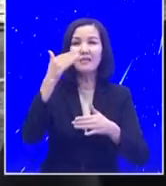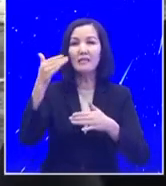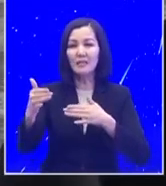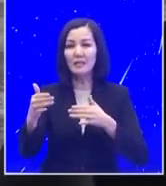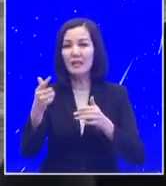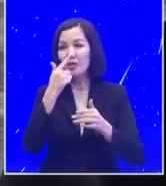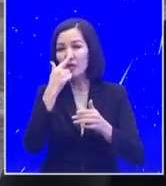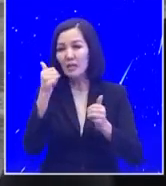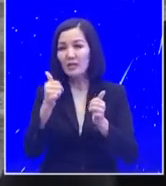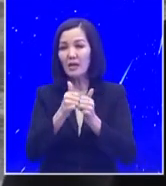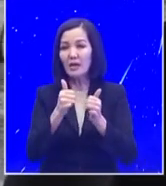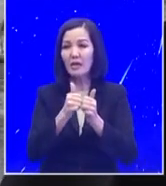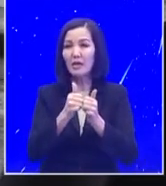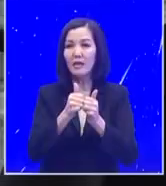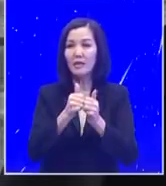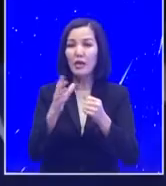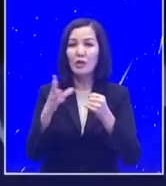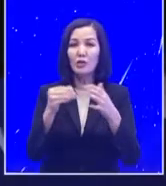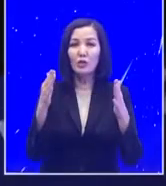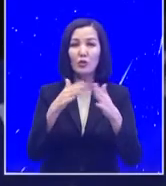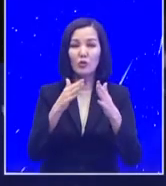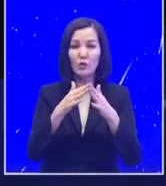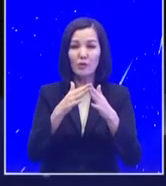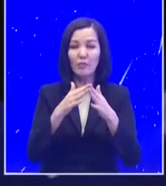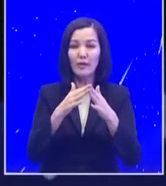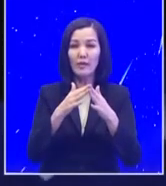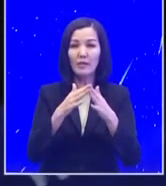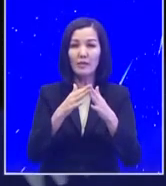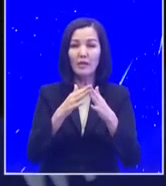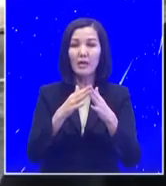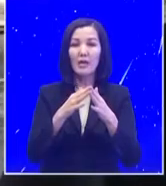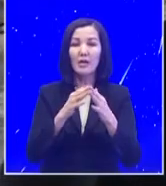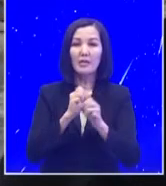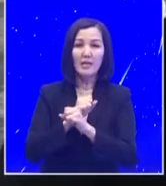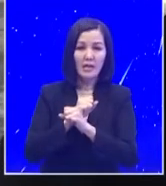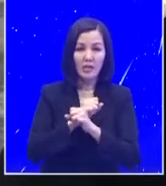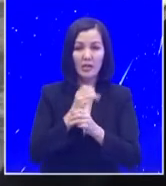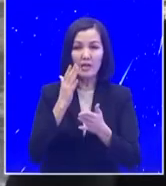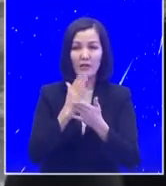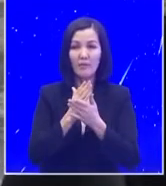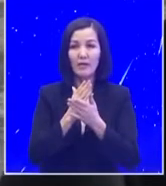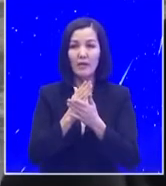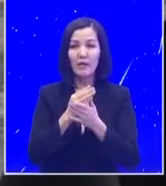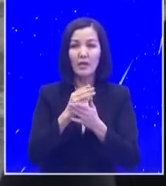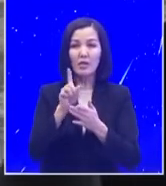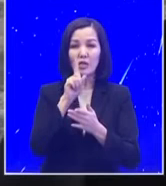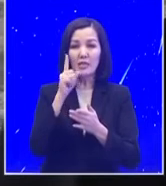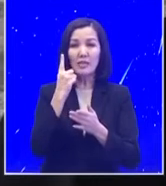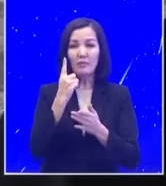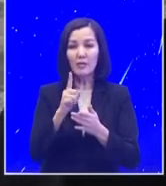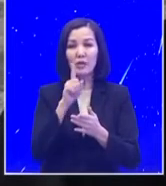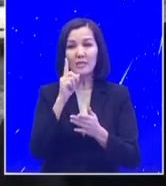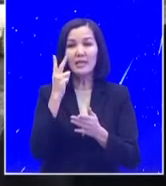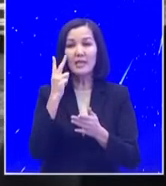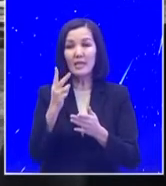Мысалы, өздеріңіз көріп отырсыз, коттеджді городогымыз бар, ынтымақ, жастар бір, жастар екі. Қазіргі күні мынау жастар үш